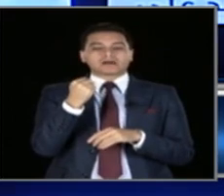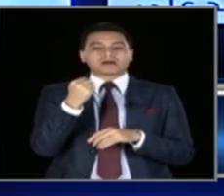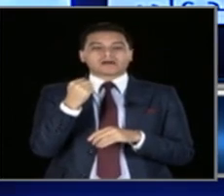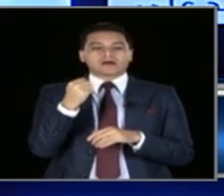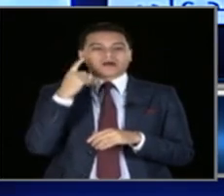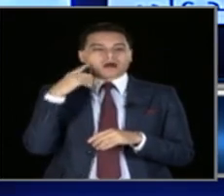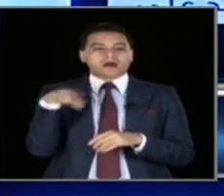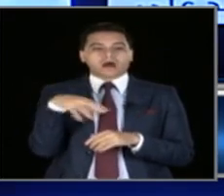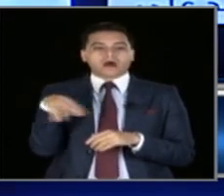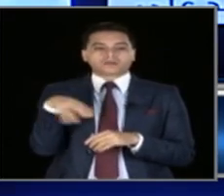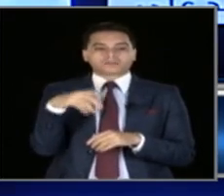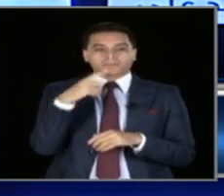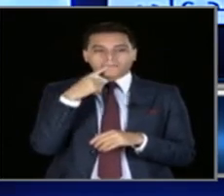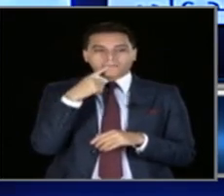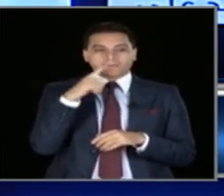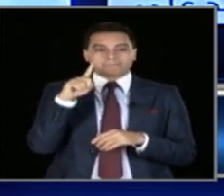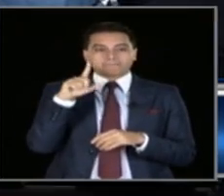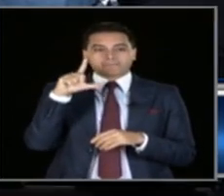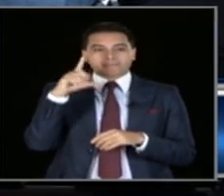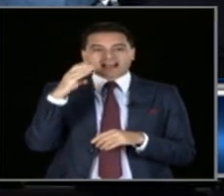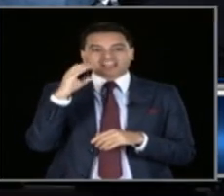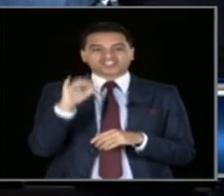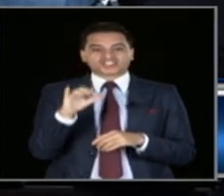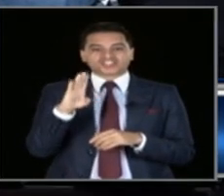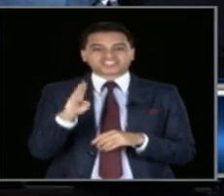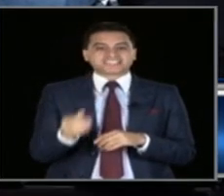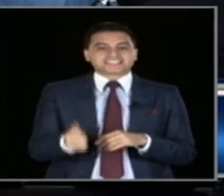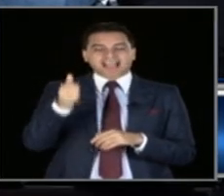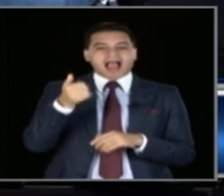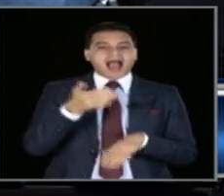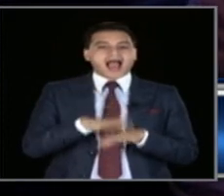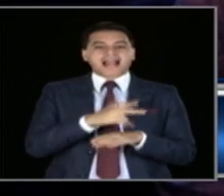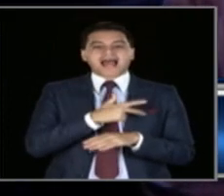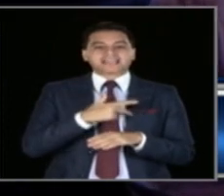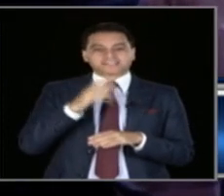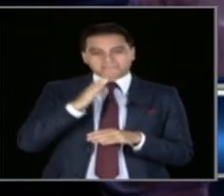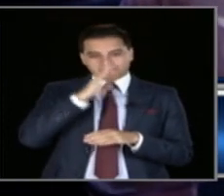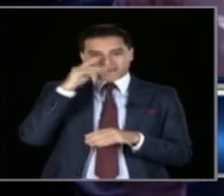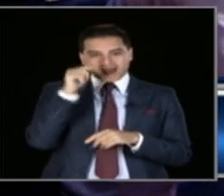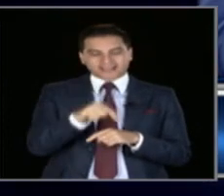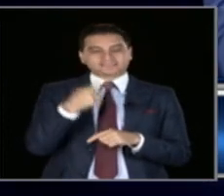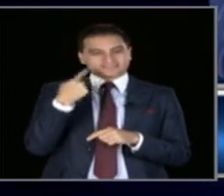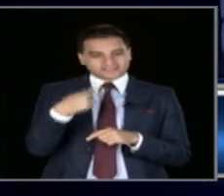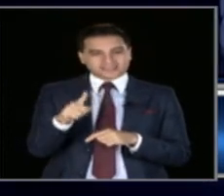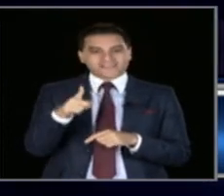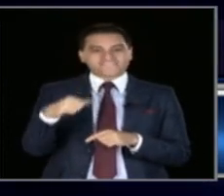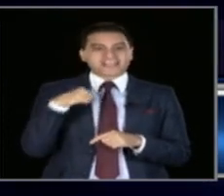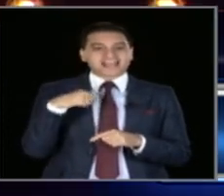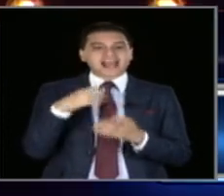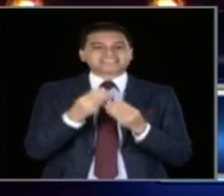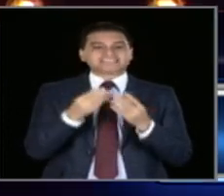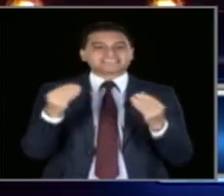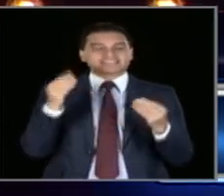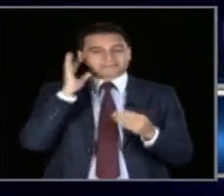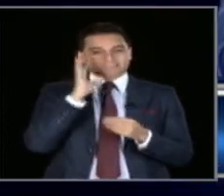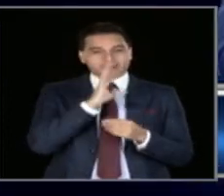الإجابة تبقى عندك. بلجيكا، على اسم مدينة بروش في بلجيكا. طبعاً طبعاً. في نادي مشهور جدا اسمه كلوب